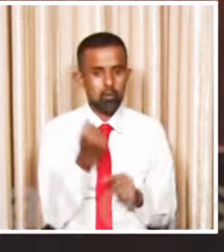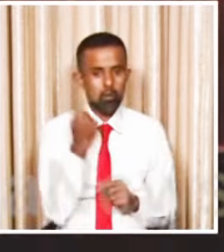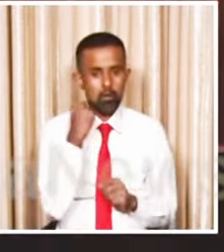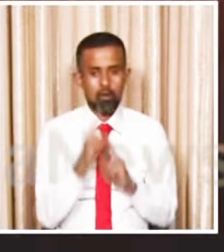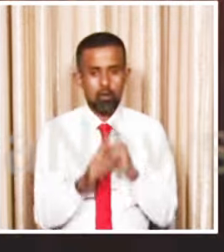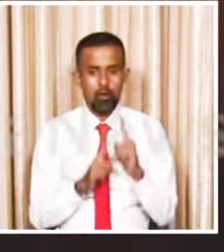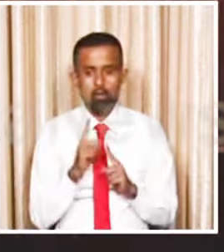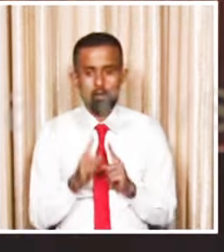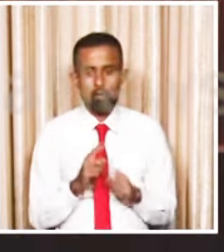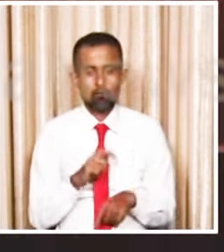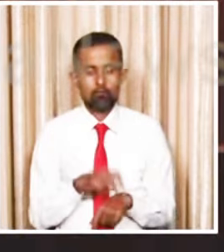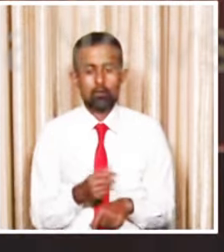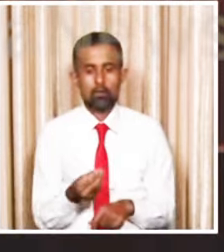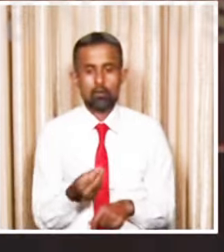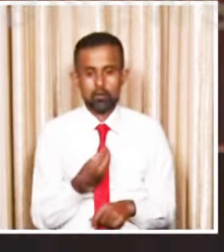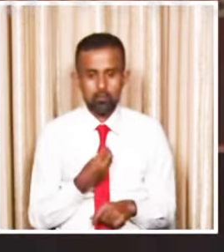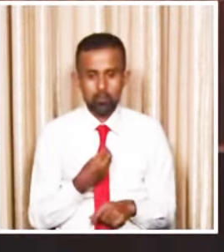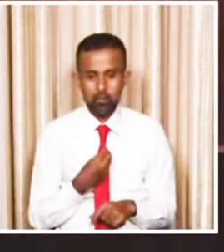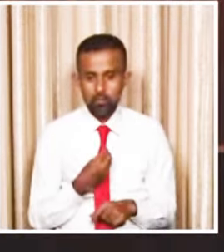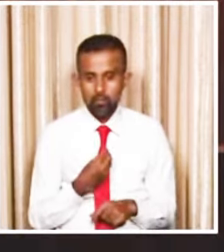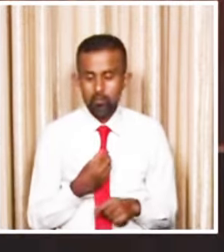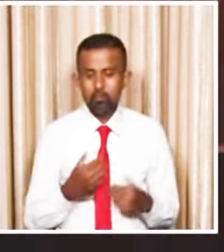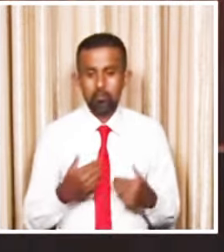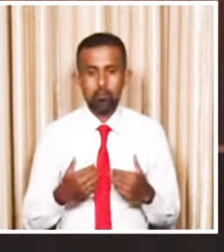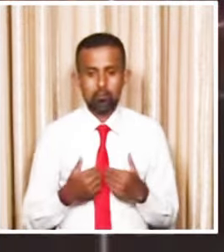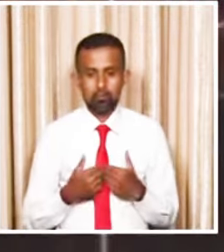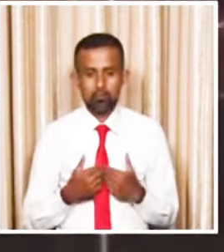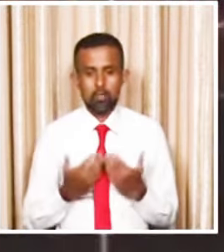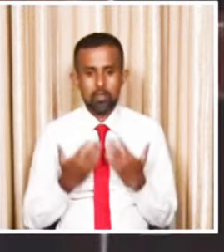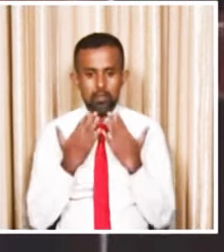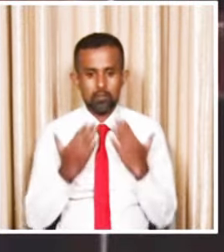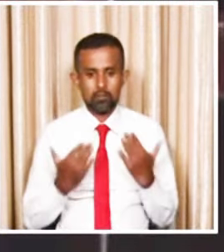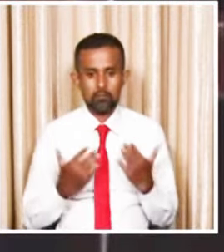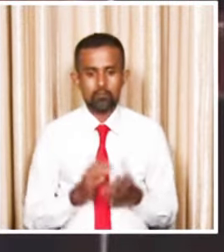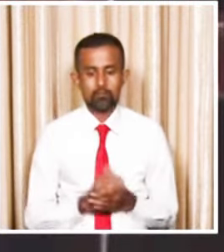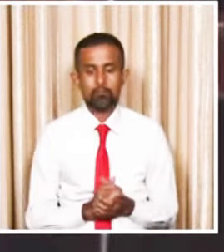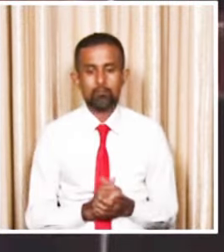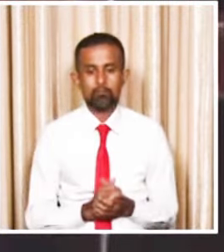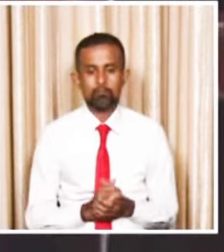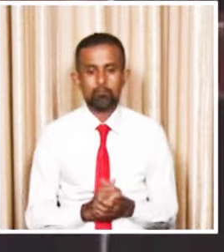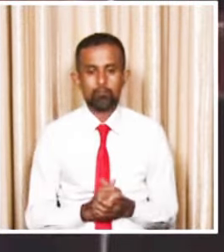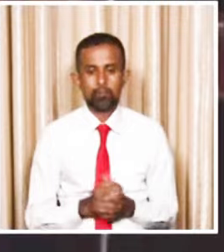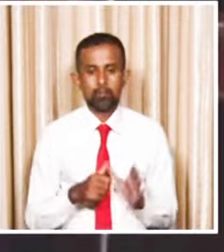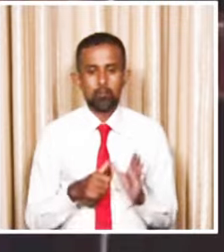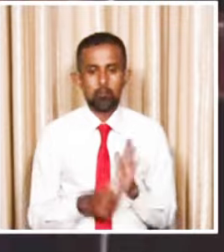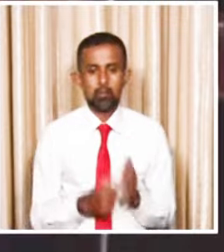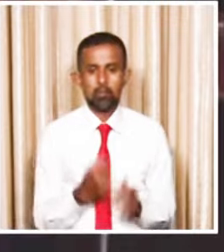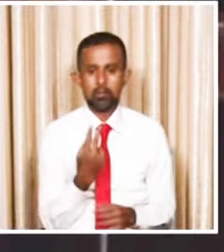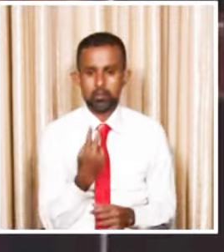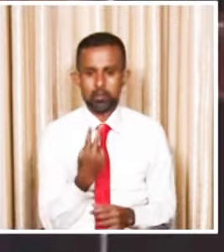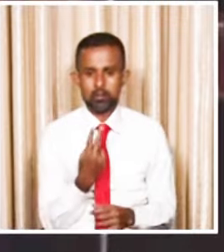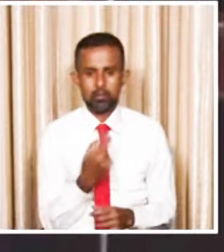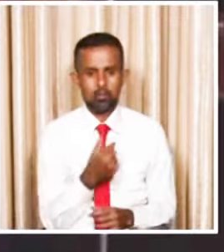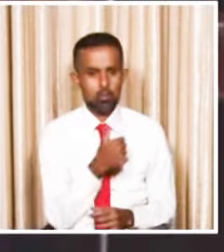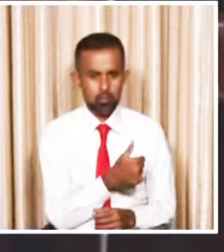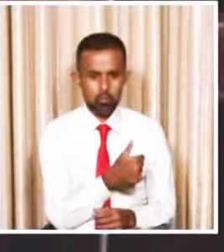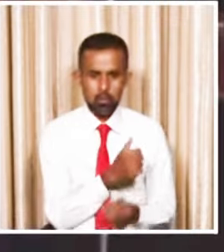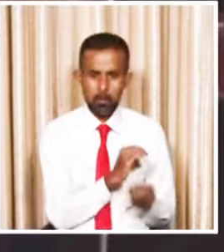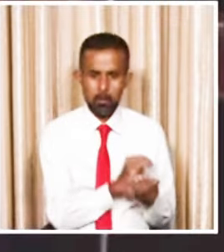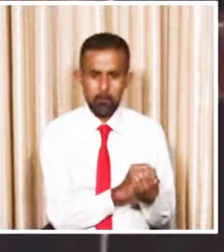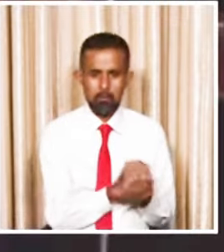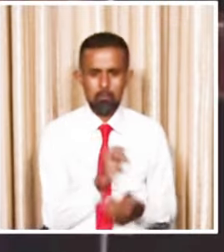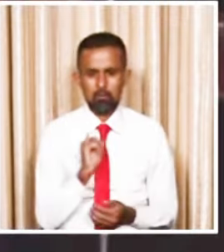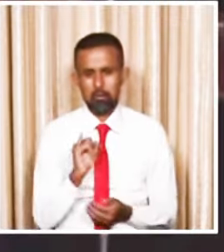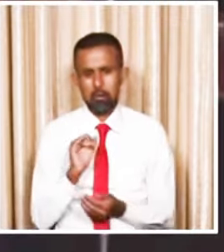కిరీమట అవస్థావ లబాదీమగన అపి మమ బుధవాట స్తుతివంత వేనో మే పనత్ దెకేమ హొంద దేవలు తీనో